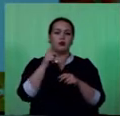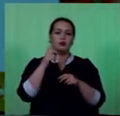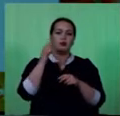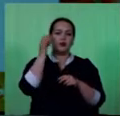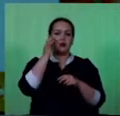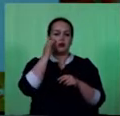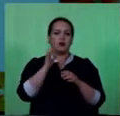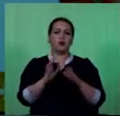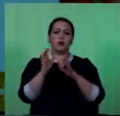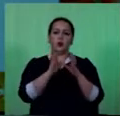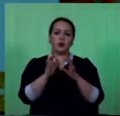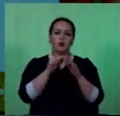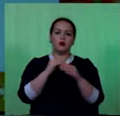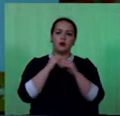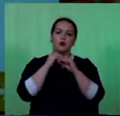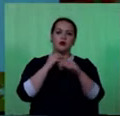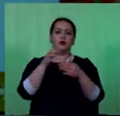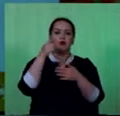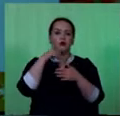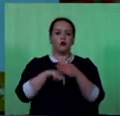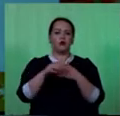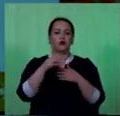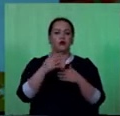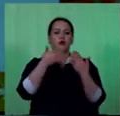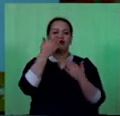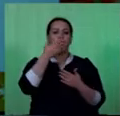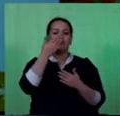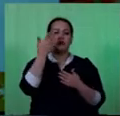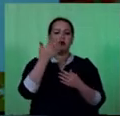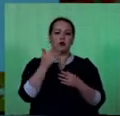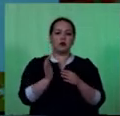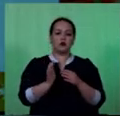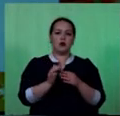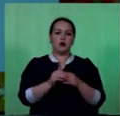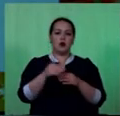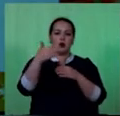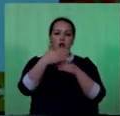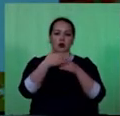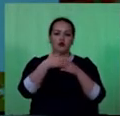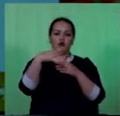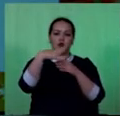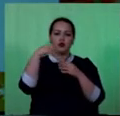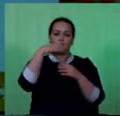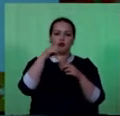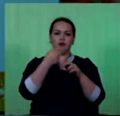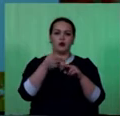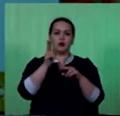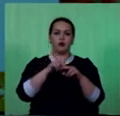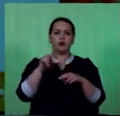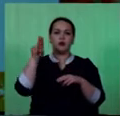внутри он душистой снаружи пушистой верно ребята это персик